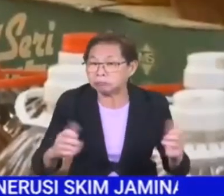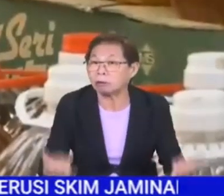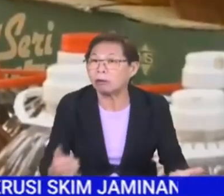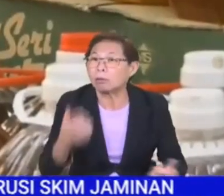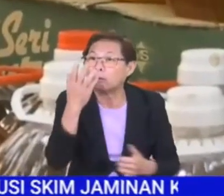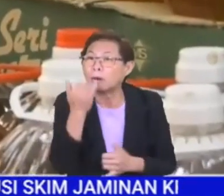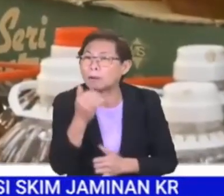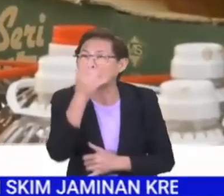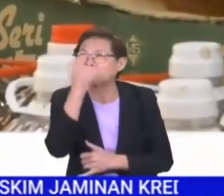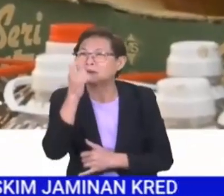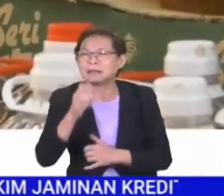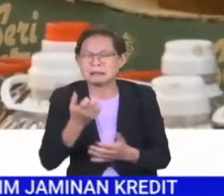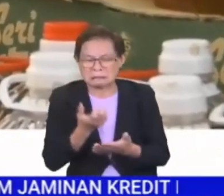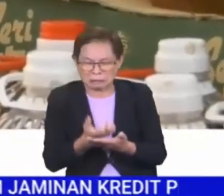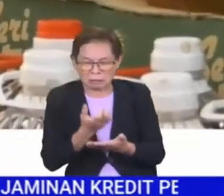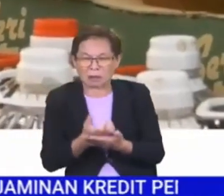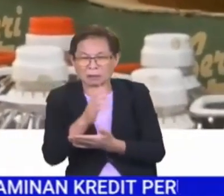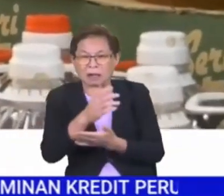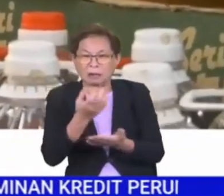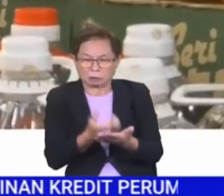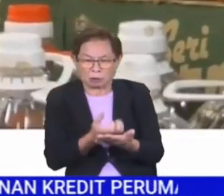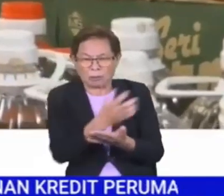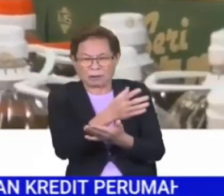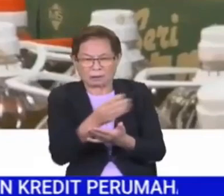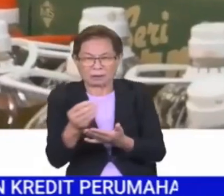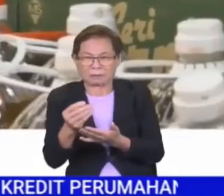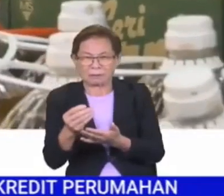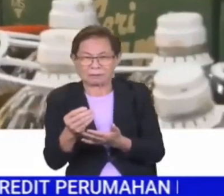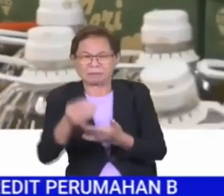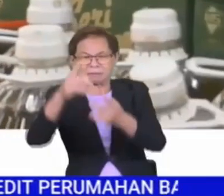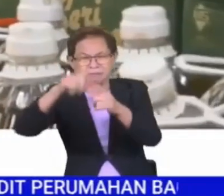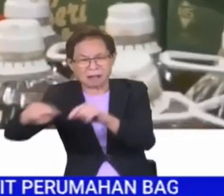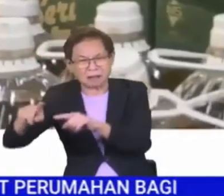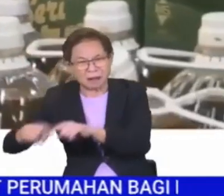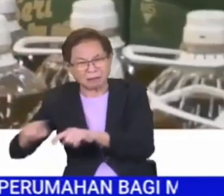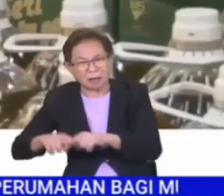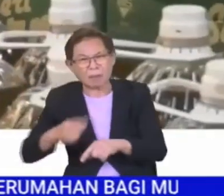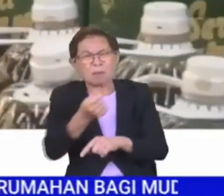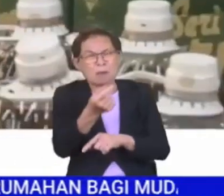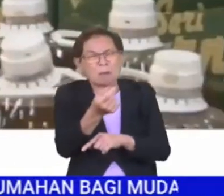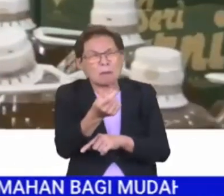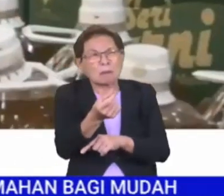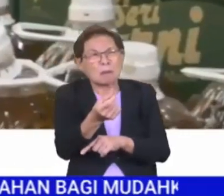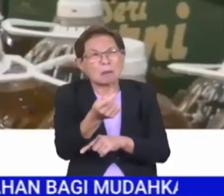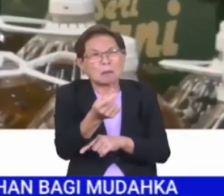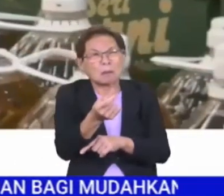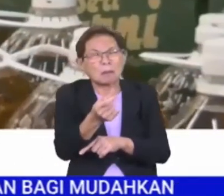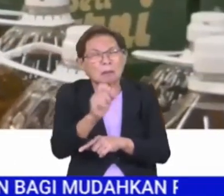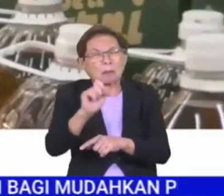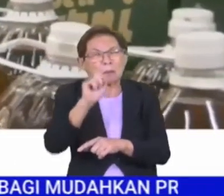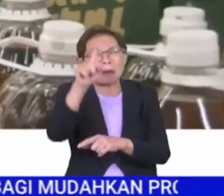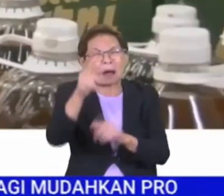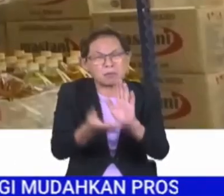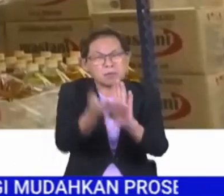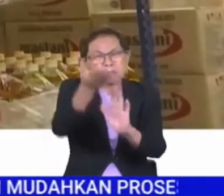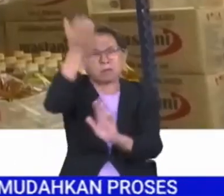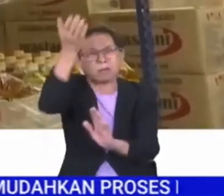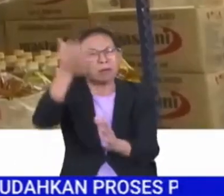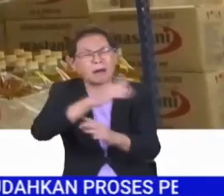memenangkan ekonomi dan juga berbagai kos keperluan naik